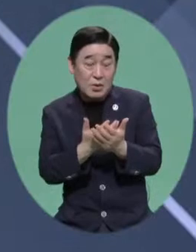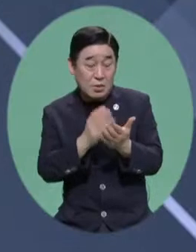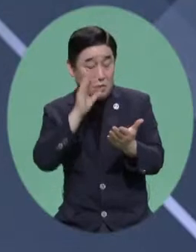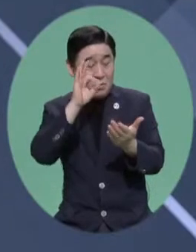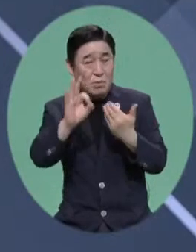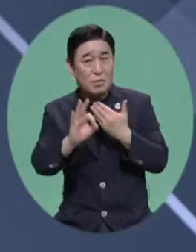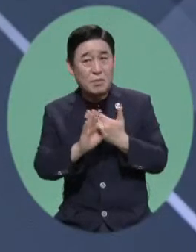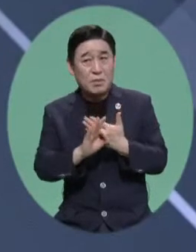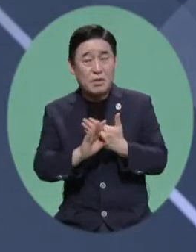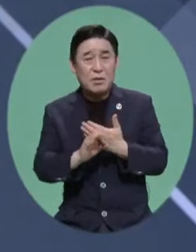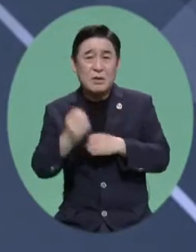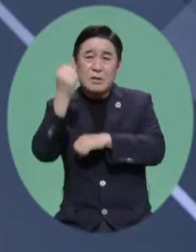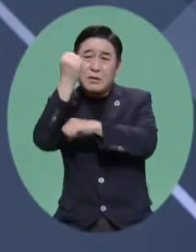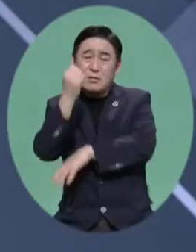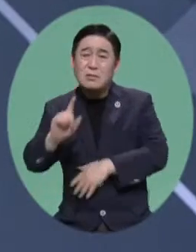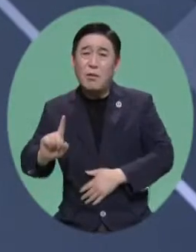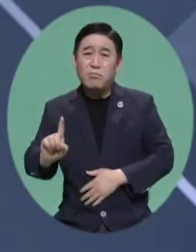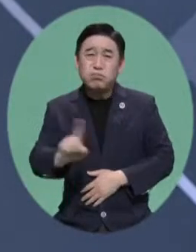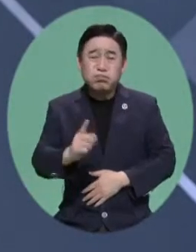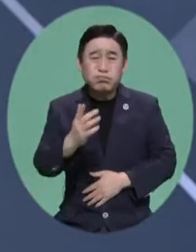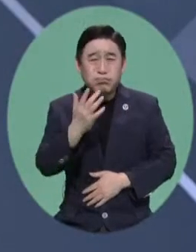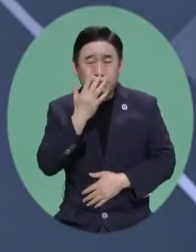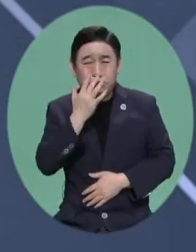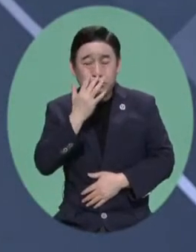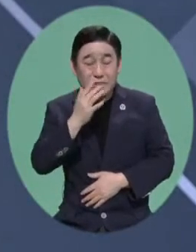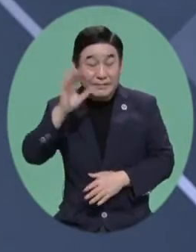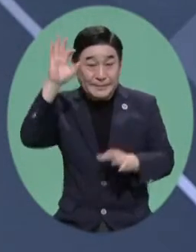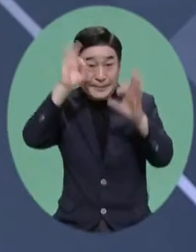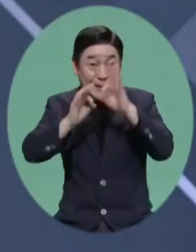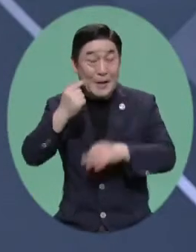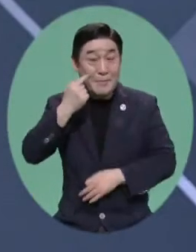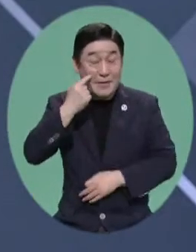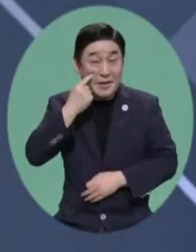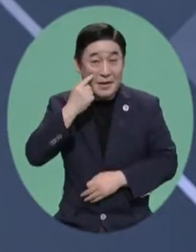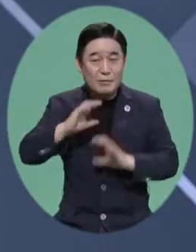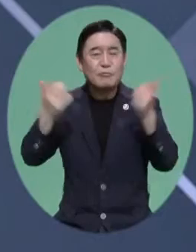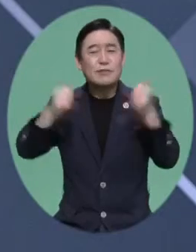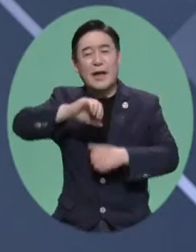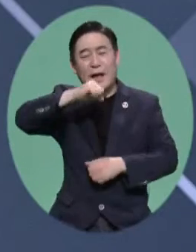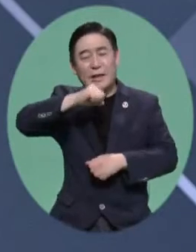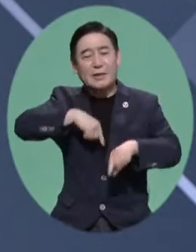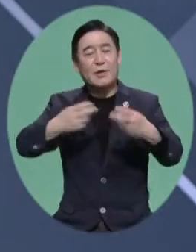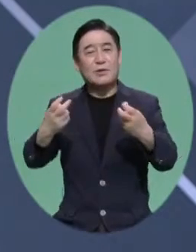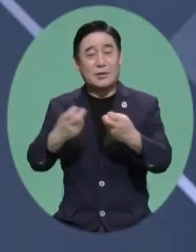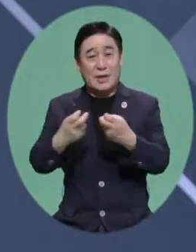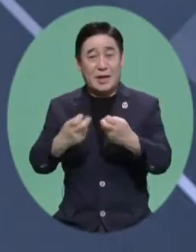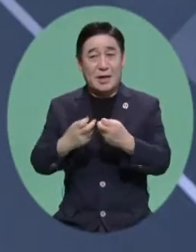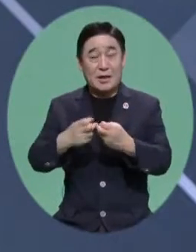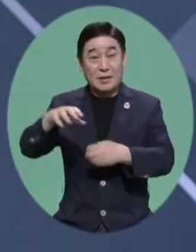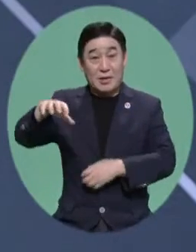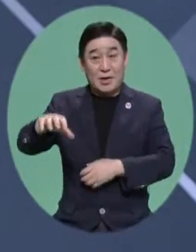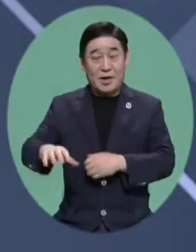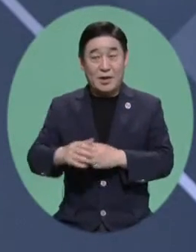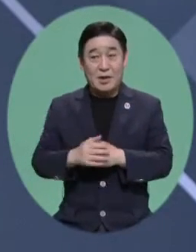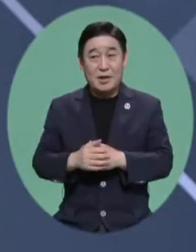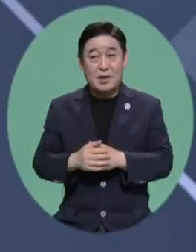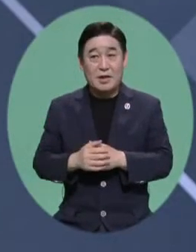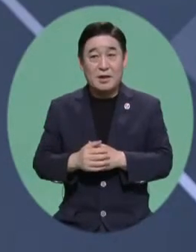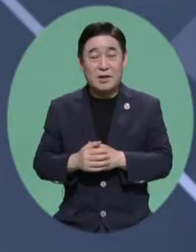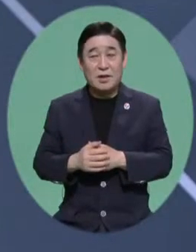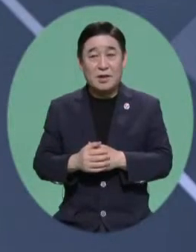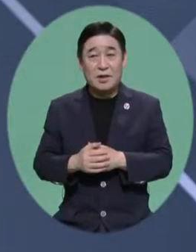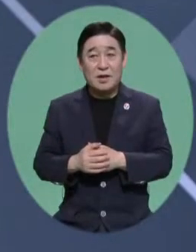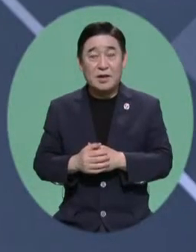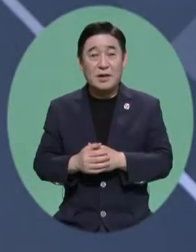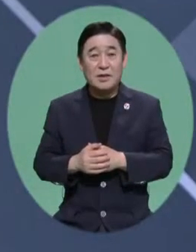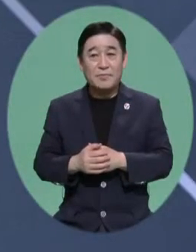어떤 것을 금고를 한 것인가 찾아봤습니다 그랬더니 국회예산정책처 에 중기 재정